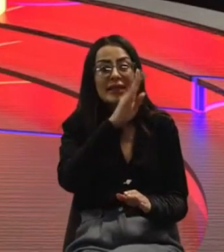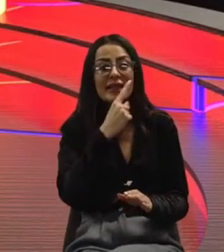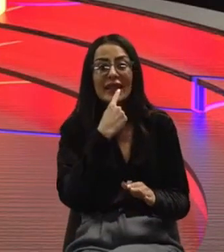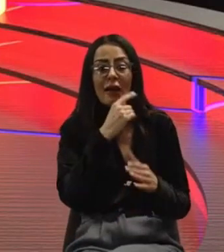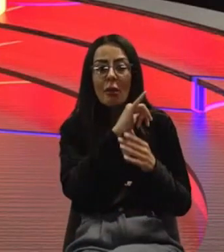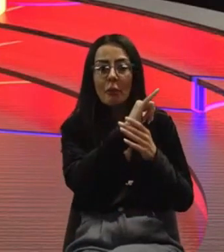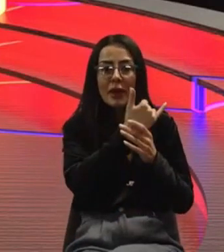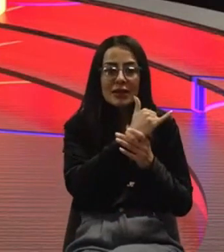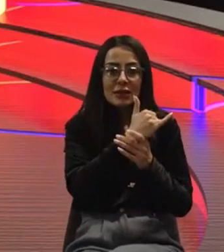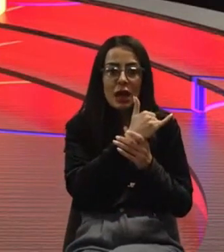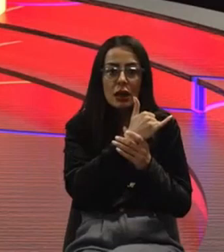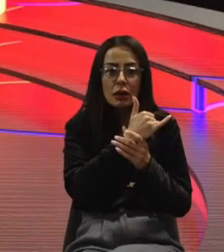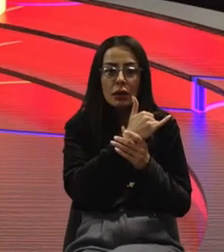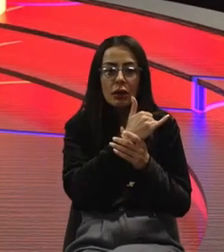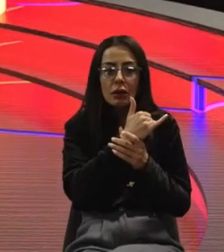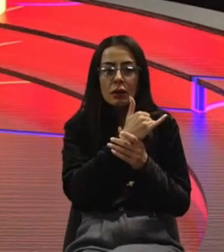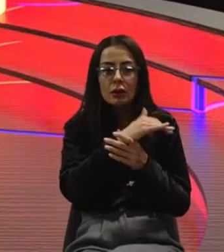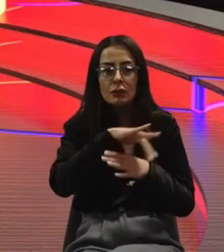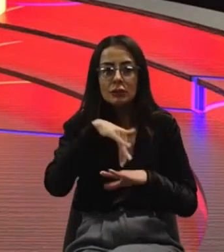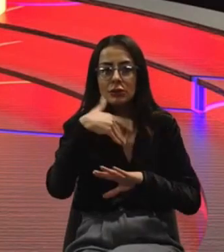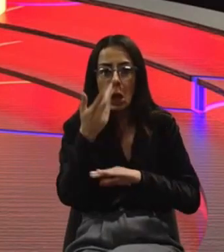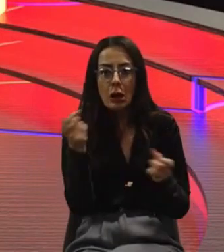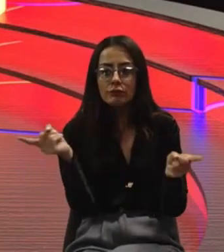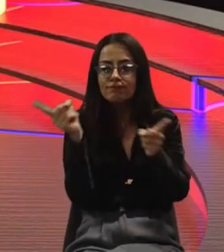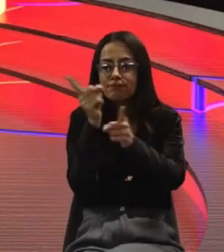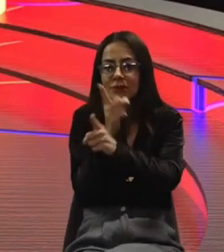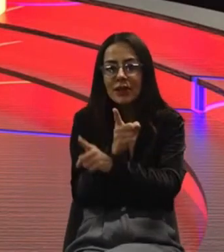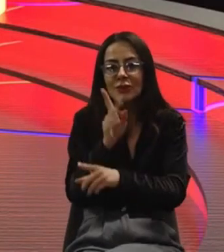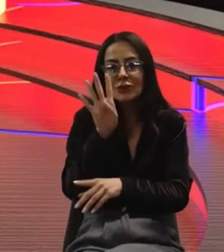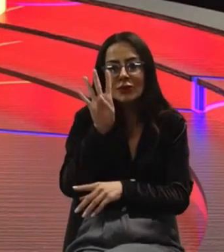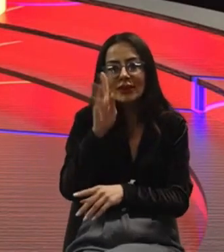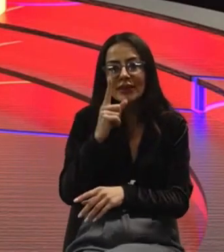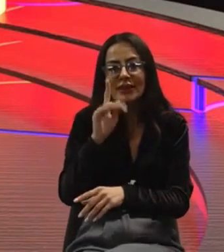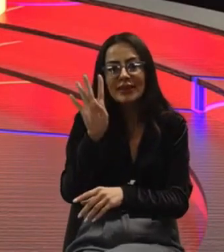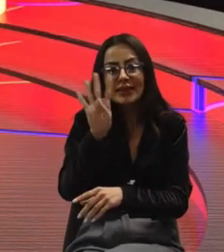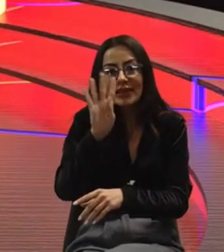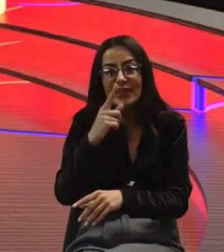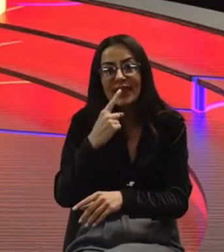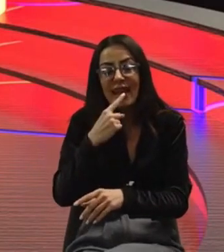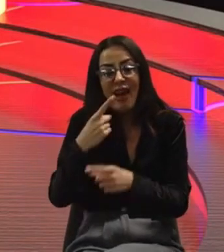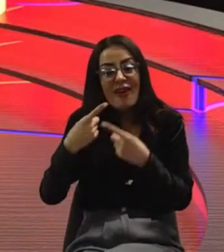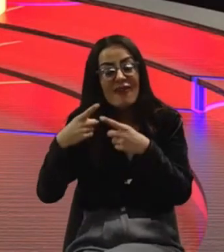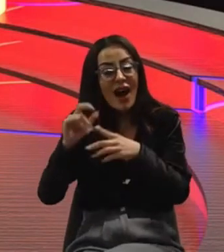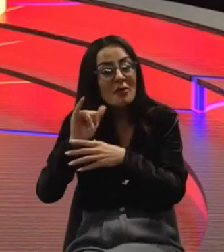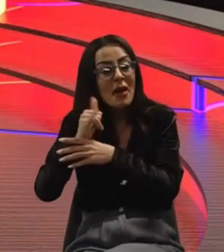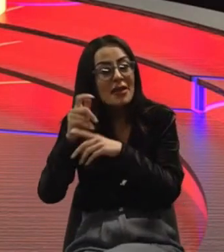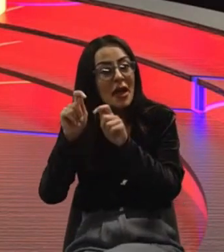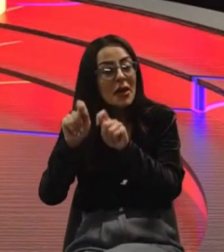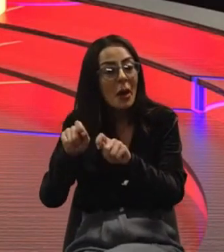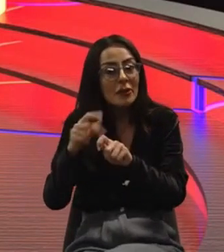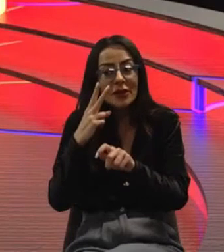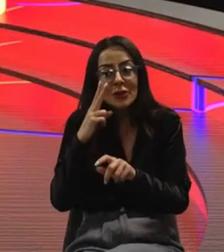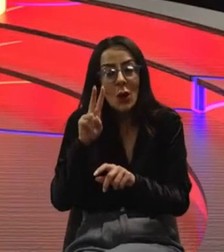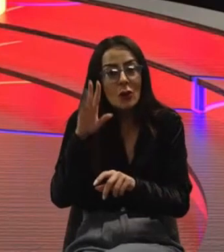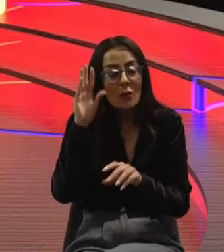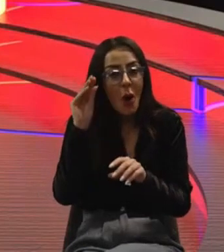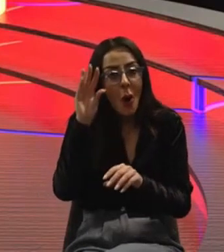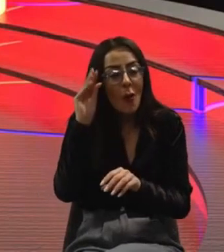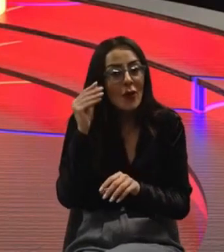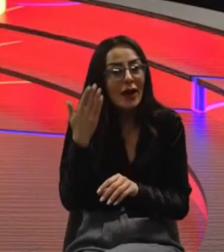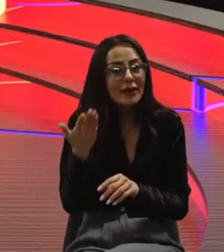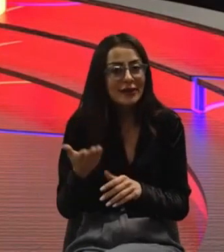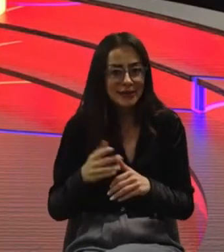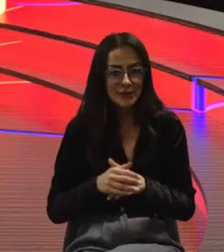sonra kırk yıl başka bir iş yaptığını gördüm hayat çok uzun arkadaşlar Bu hayat böyle yeni